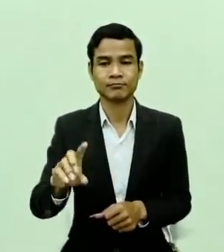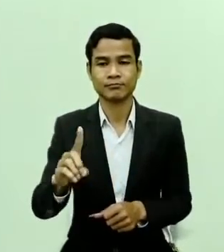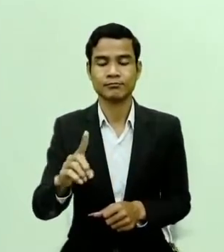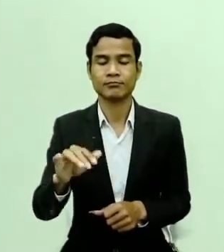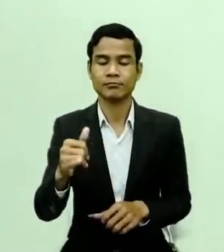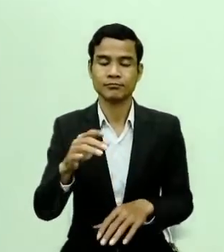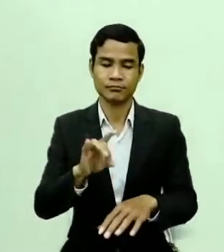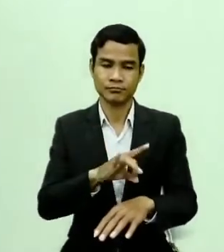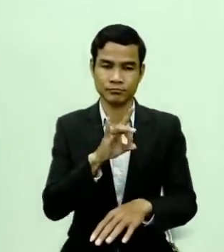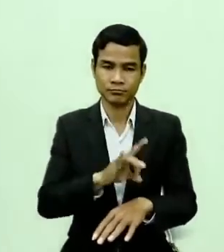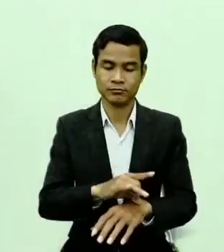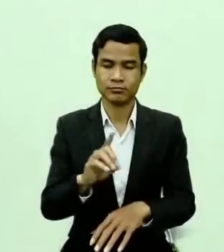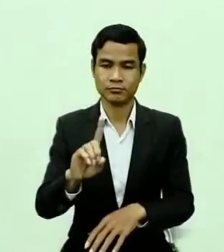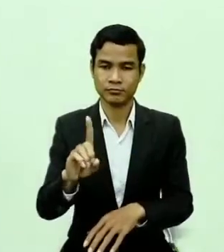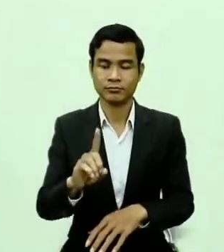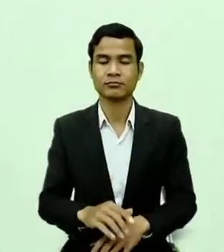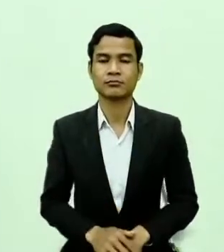nà.